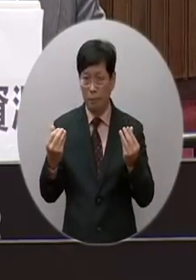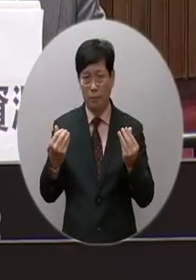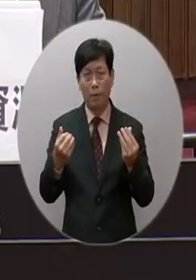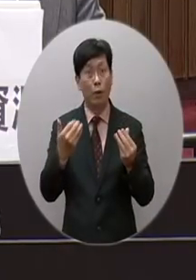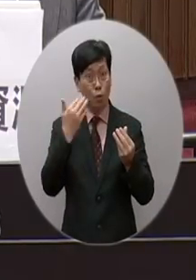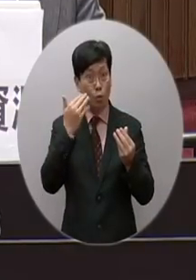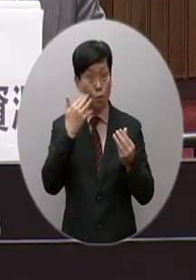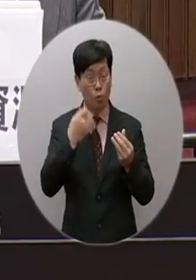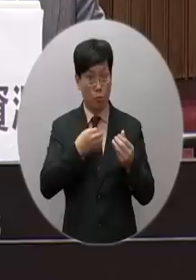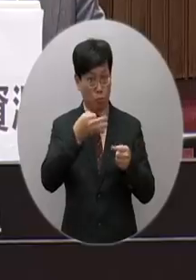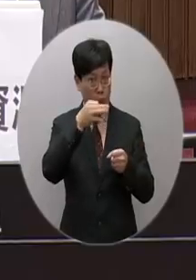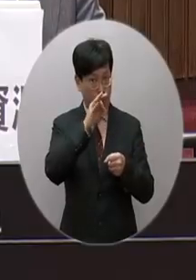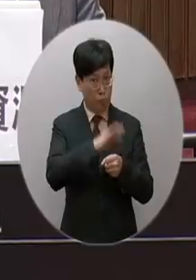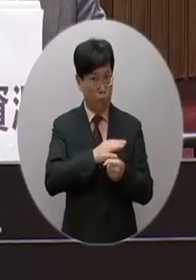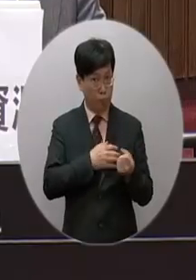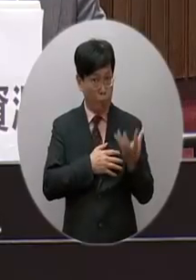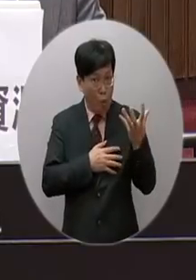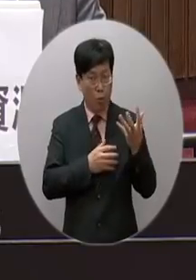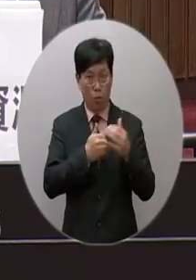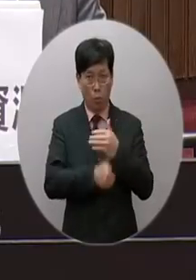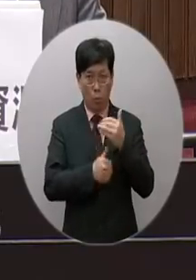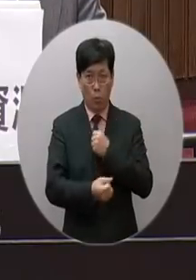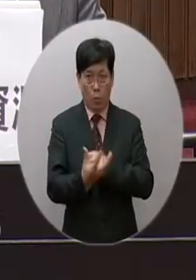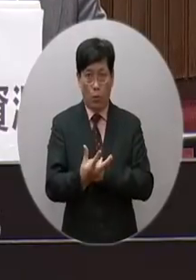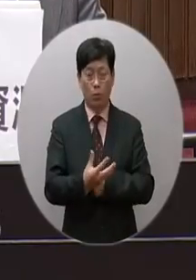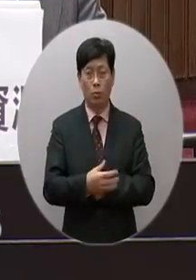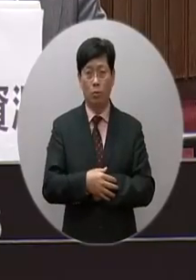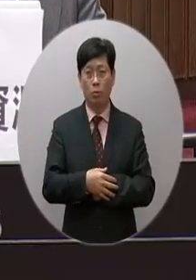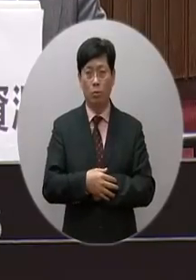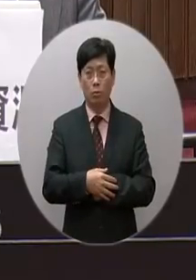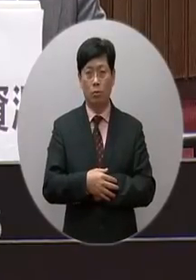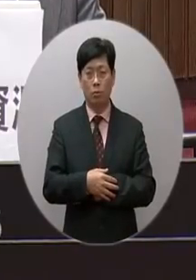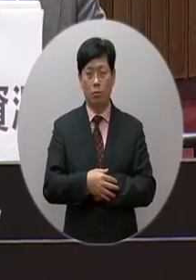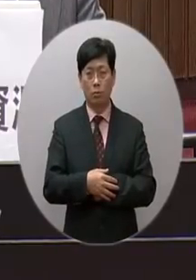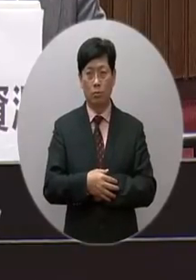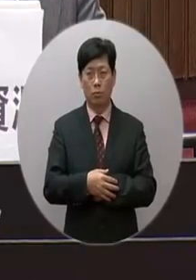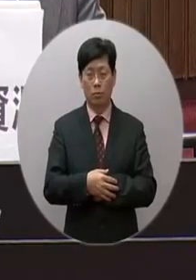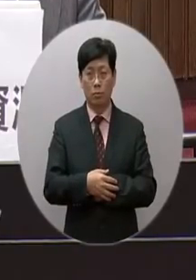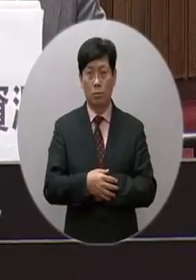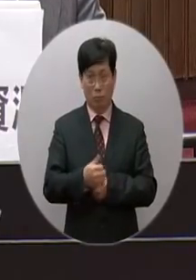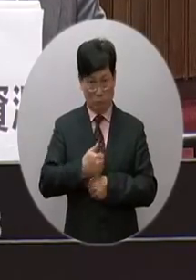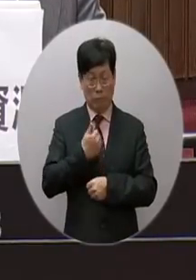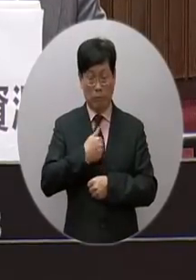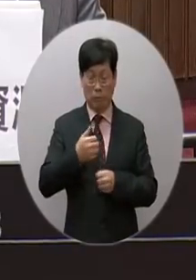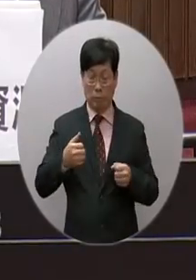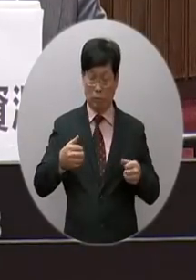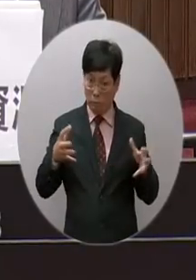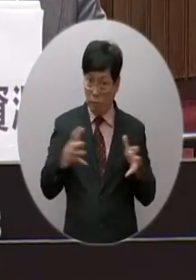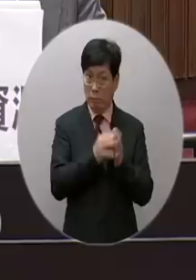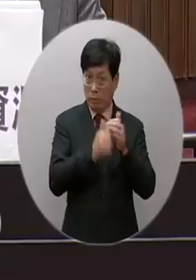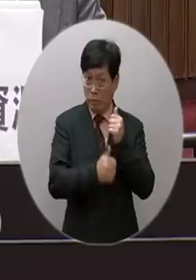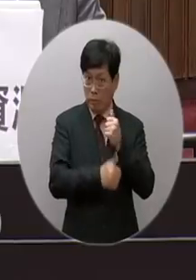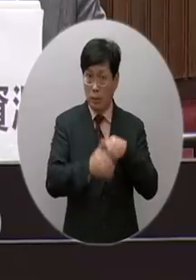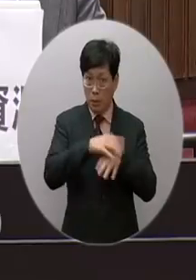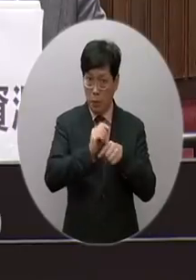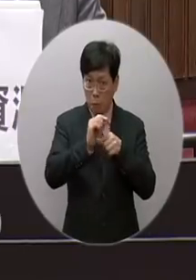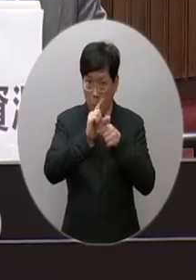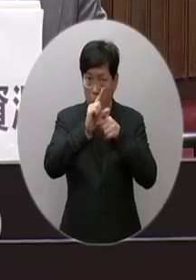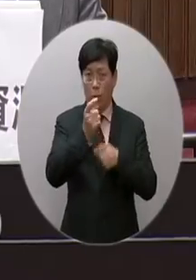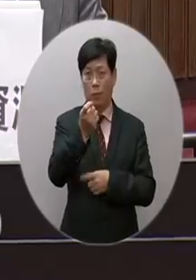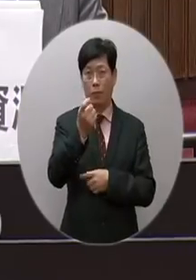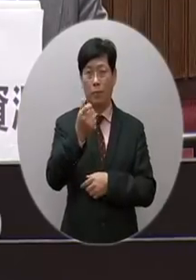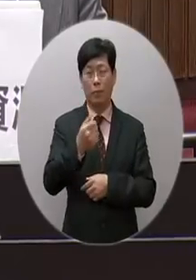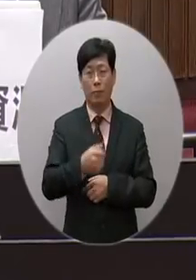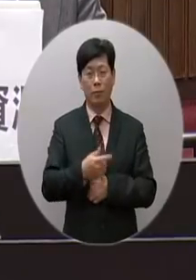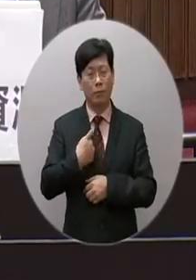随着这个生育补助的津贴的多寡，它的那个这个总生育率是会有微幅的上涨。